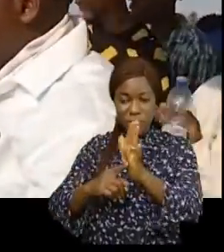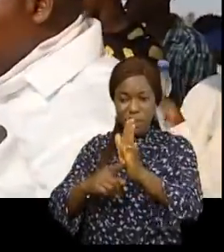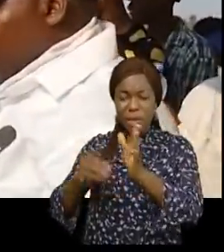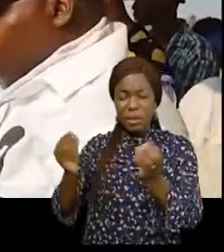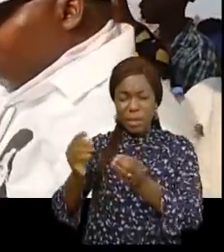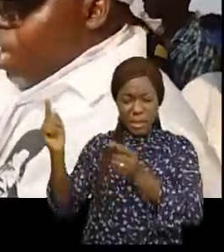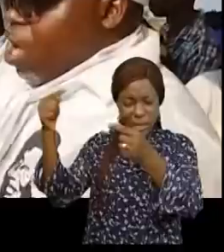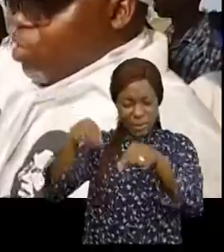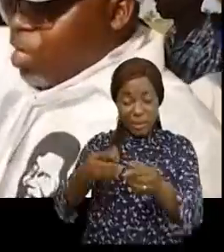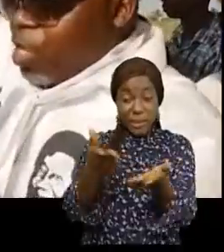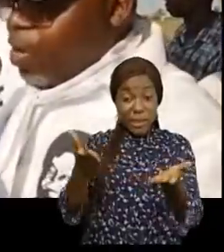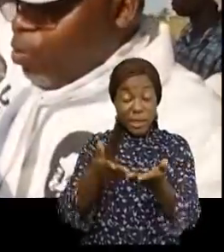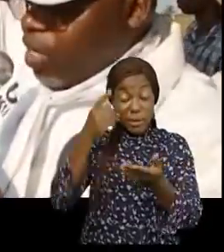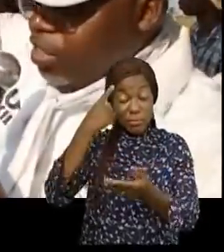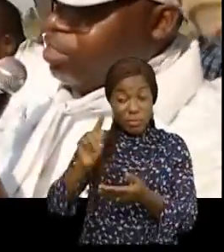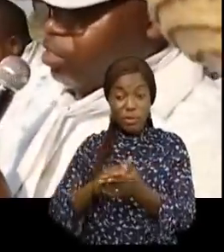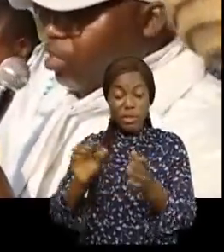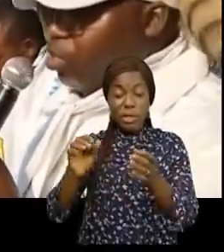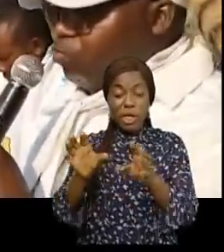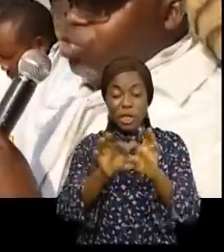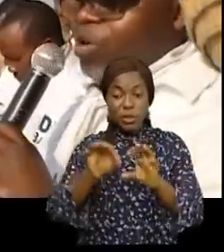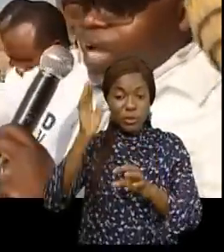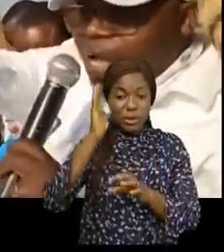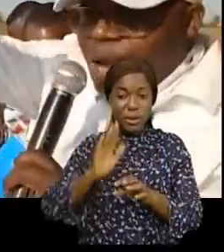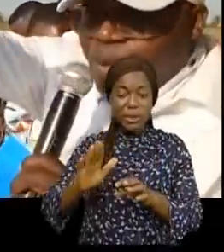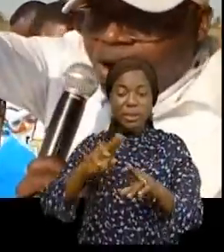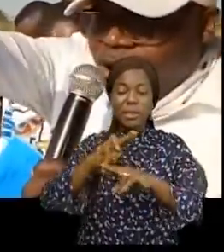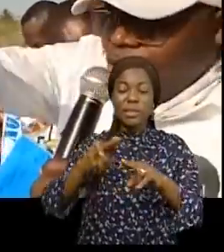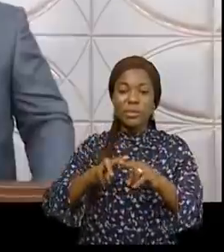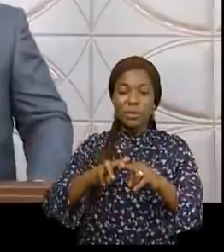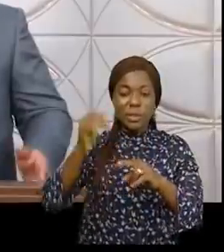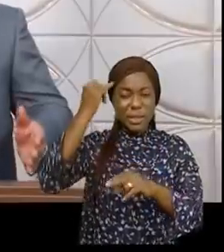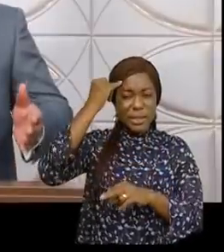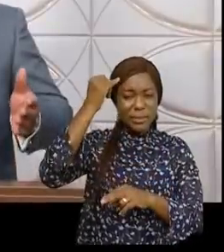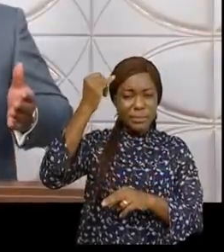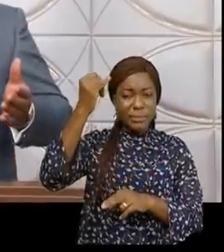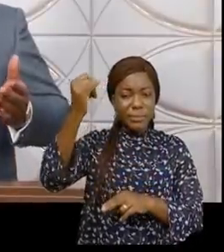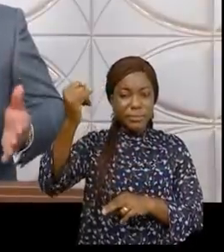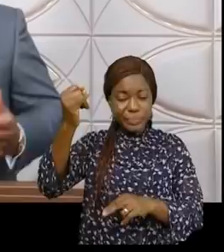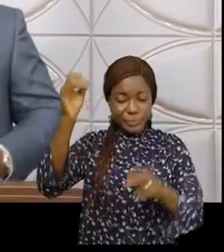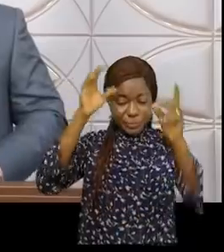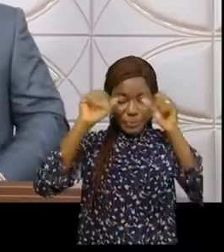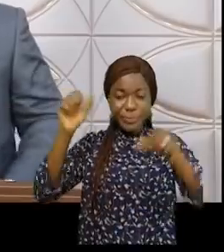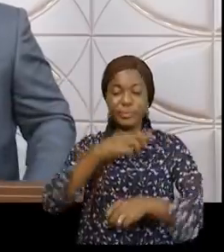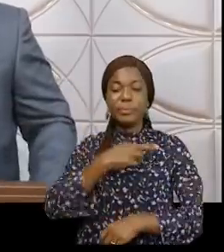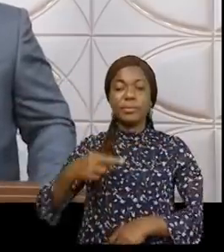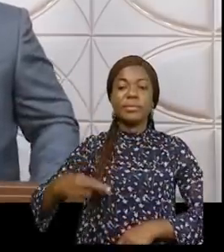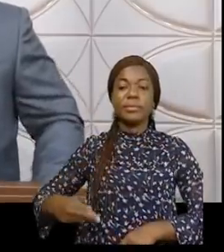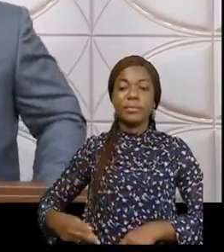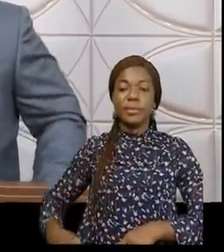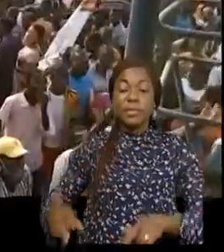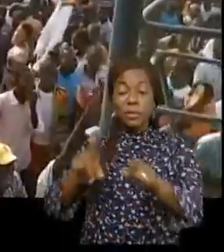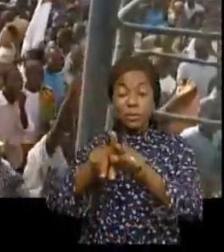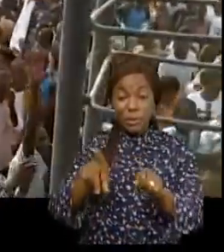conduit à la mise sur pied de l'Union sacrée de la nation, vision chère au président de la République, Félix Antoine Tshisekedi Tshilombo.